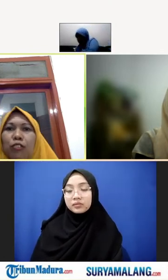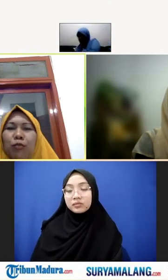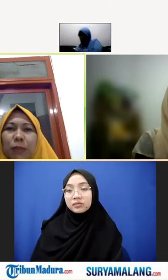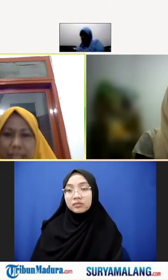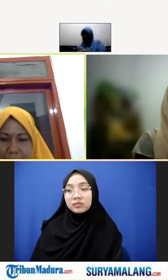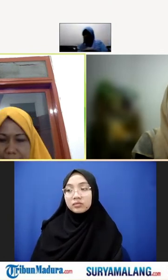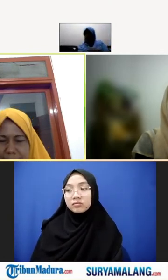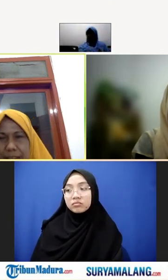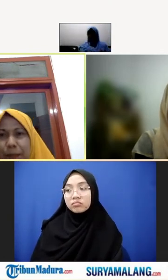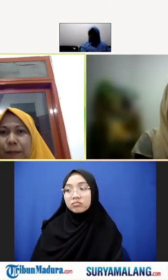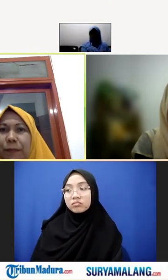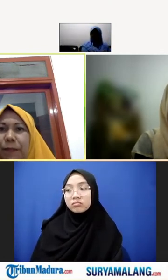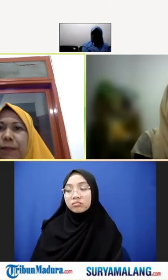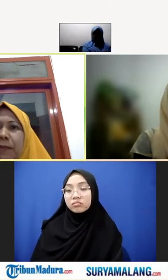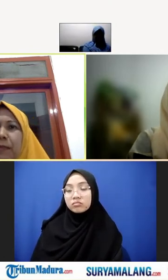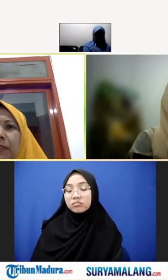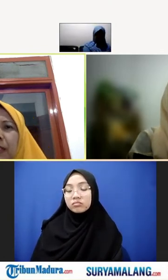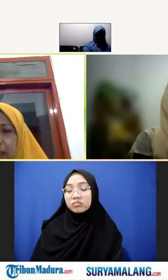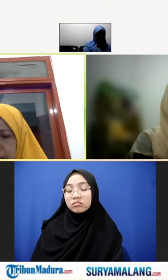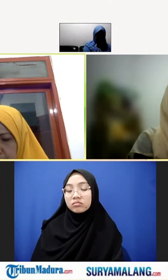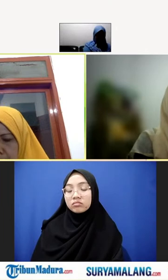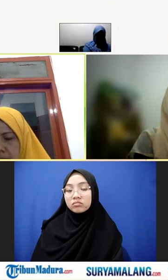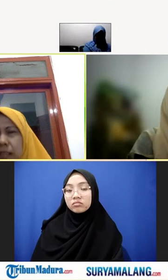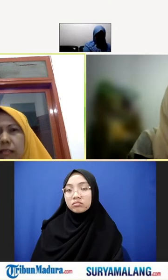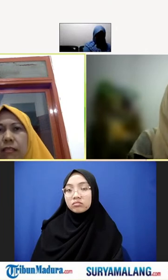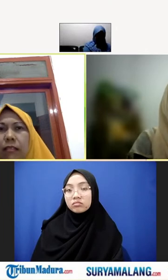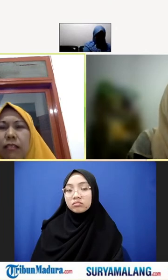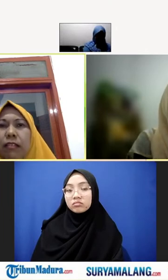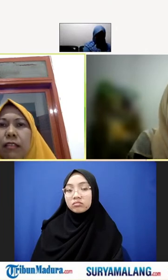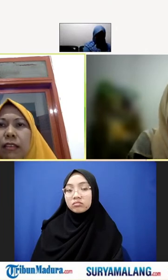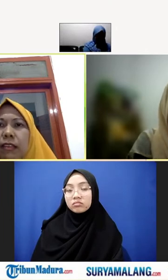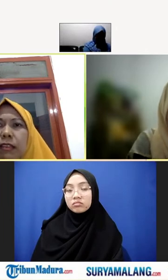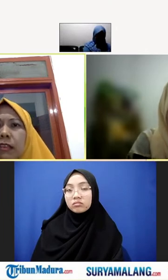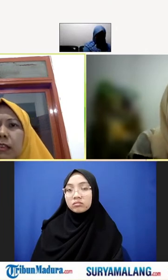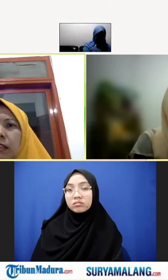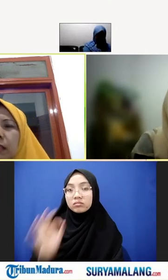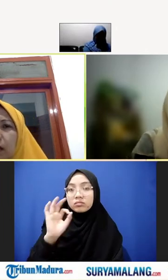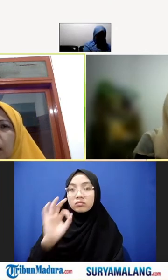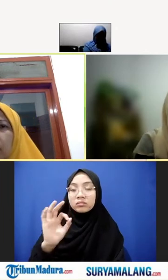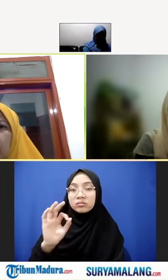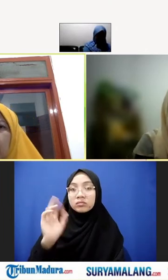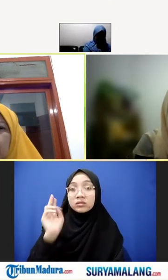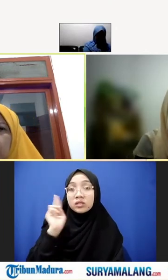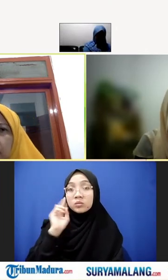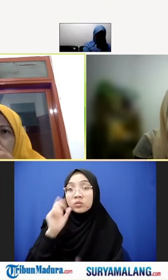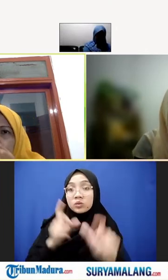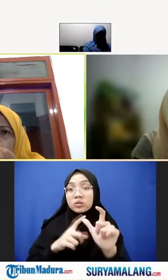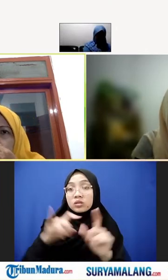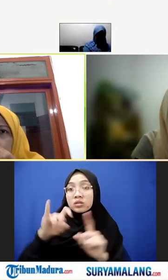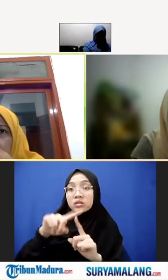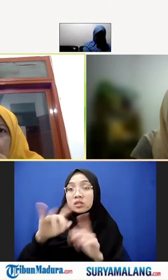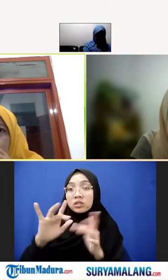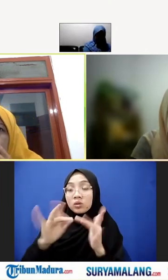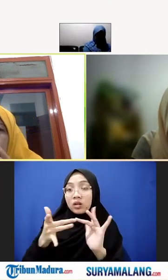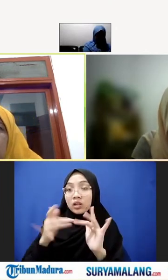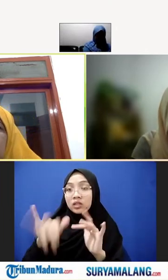Ya itu Bu pertanyaannya. Oke. Ibu Siti online kan ya hari ini? Ibu Siti di mana